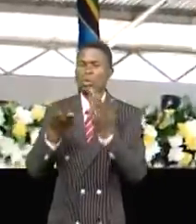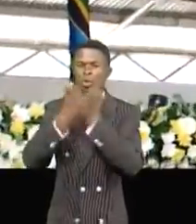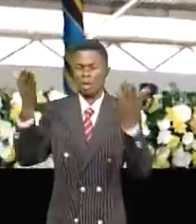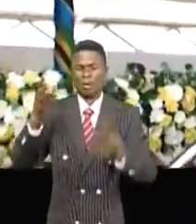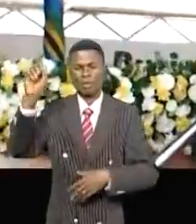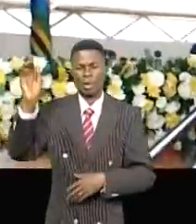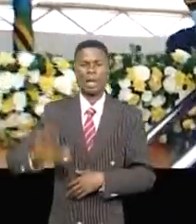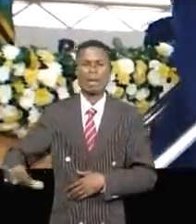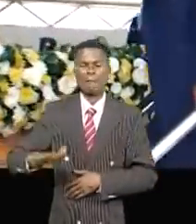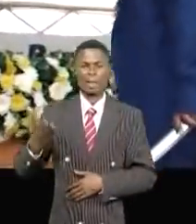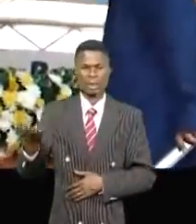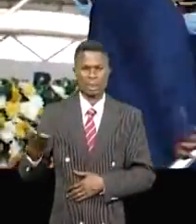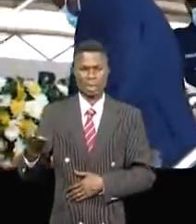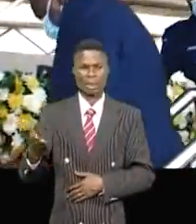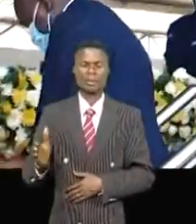la Tanzanie.